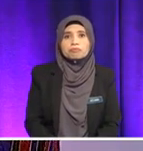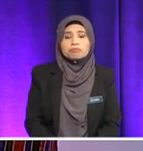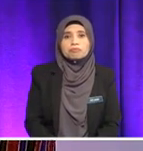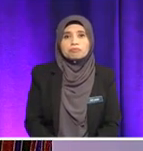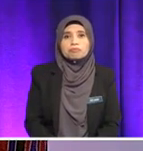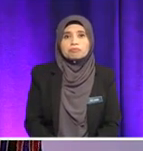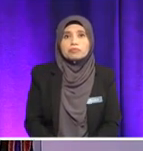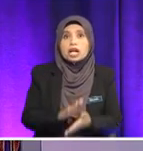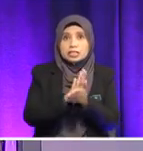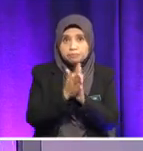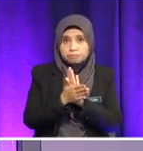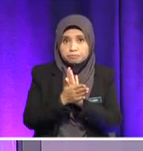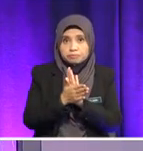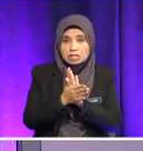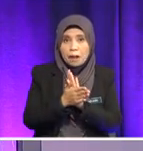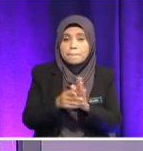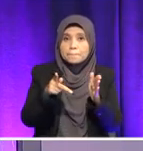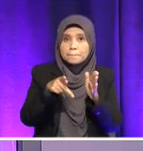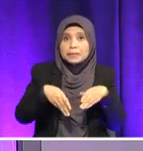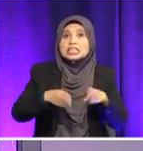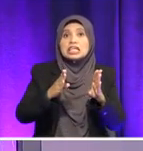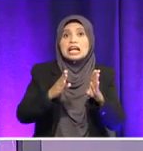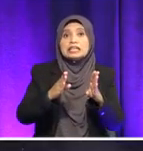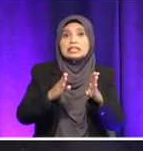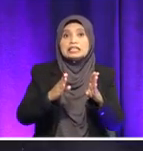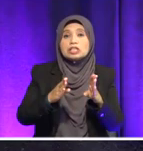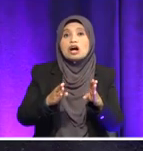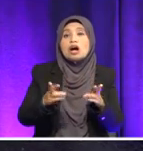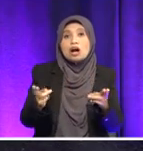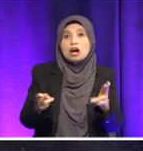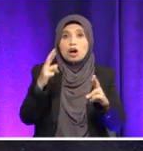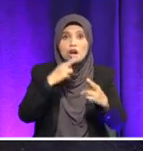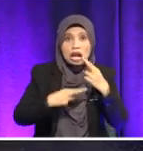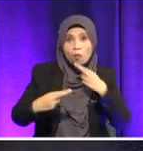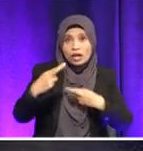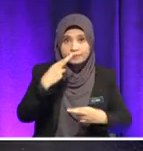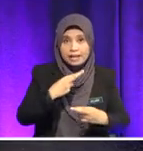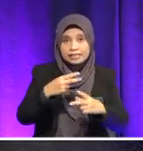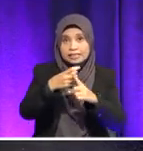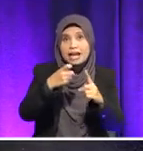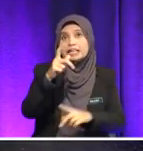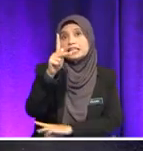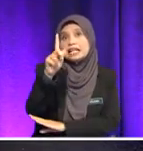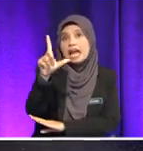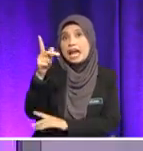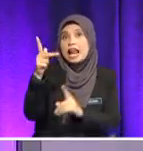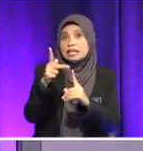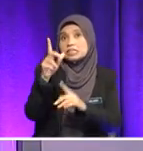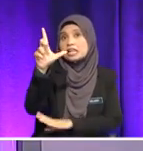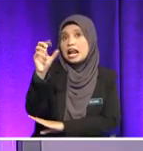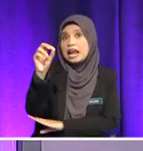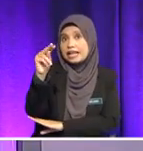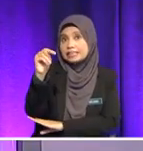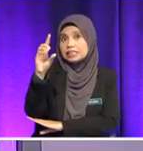Jadi ini adalah perjalanan ya perjalanan rombongan kemerdekaan daripada Kuala Lumpur ke London